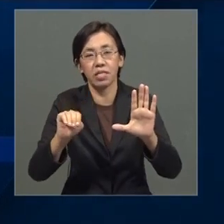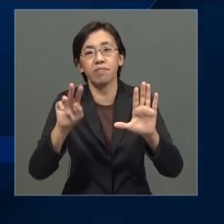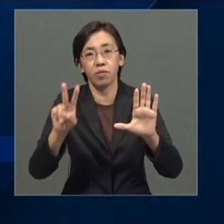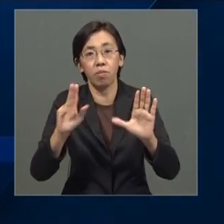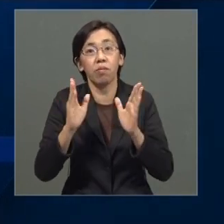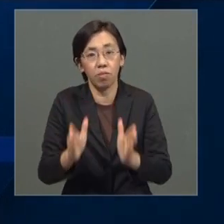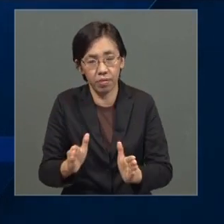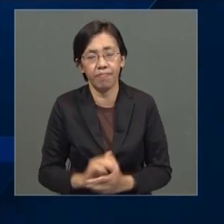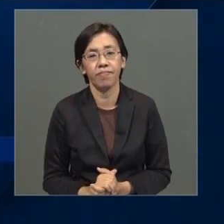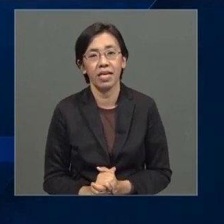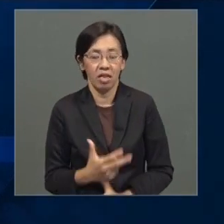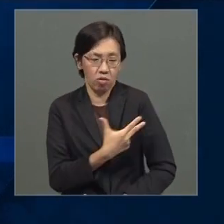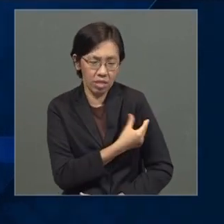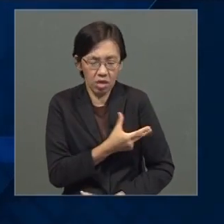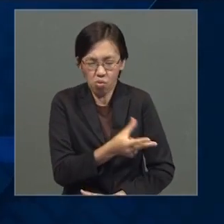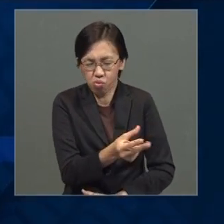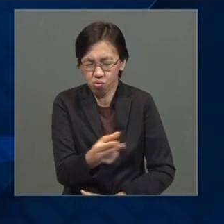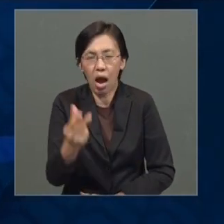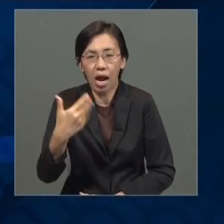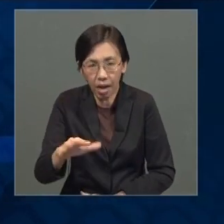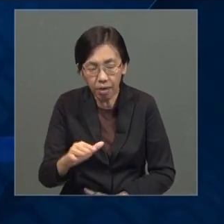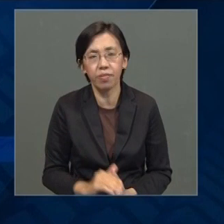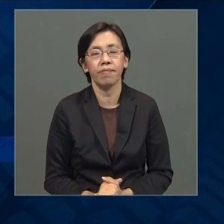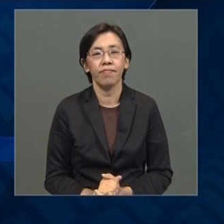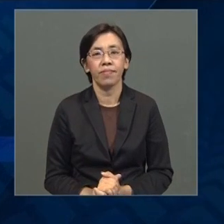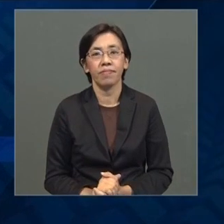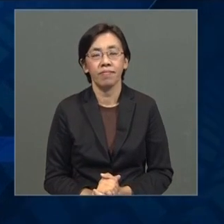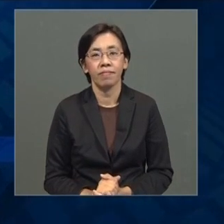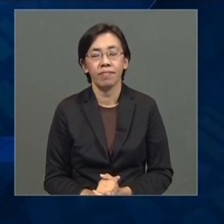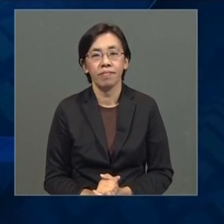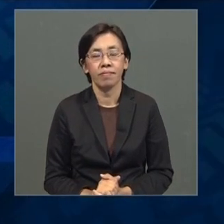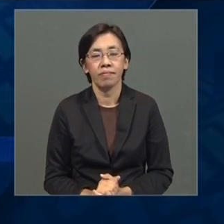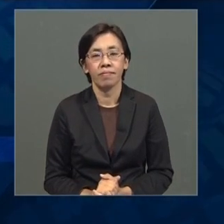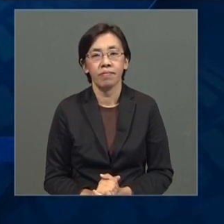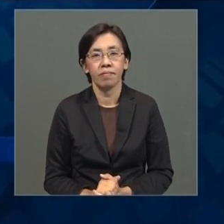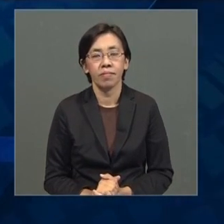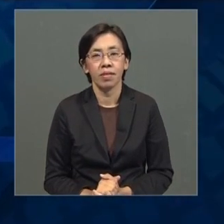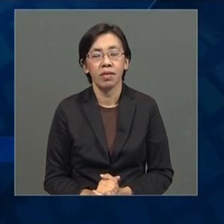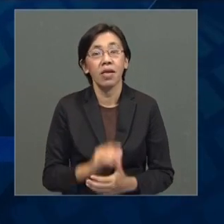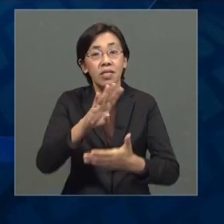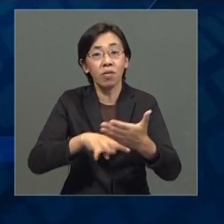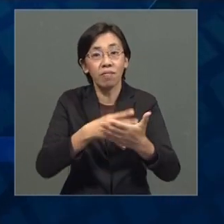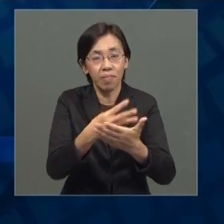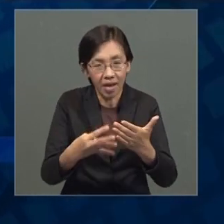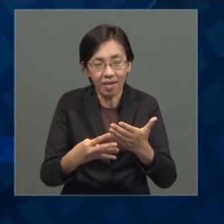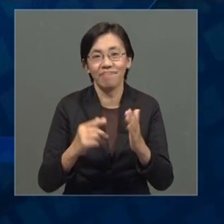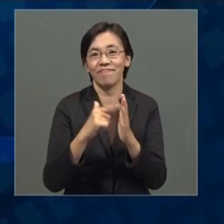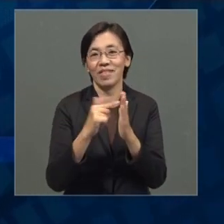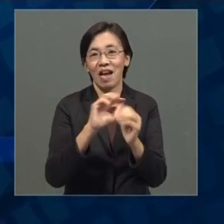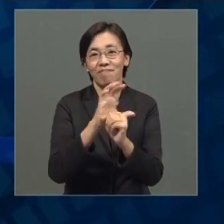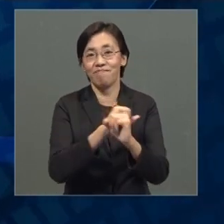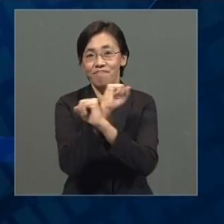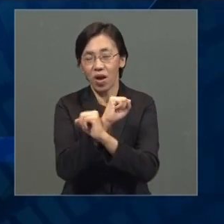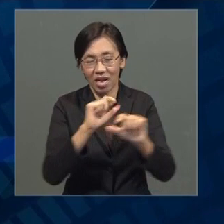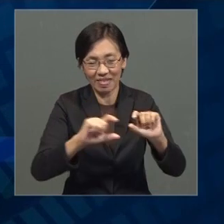53,842 คนนะคะที่ถือได้ว่าเป็นผู้ที่ได้รับวัคซีนของบ้านเราก็เป็นไปตามแผนการกระจายวัคซีนนะคะที่จะ